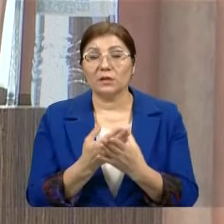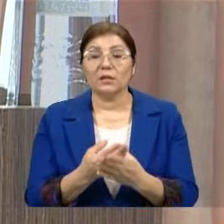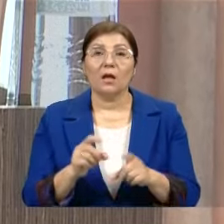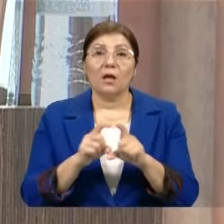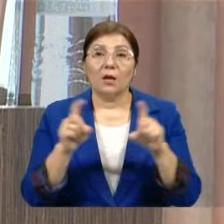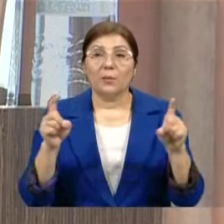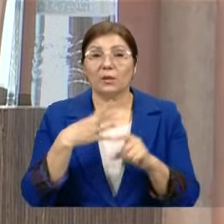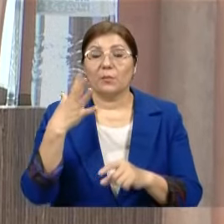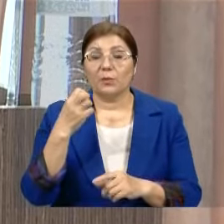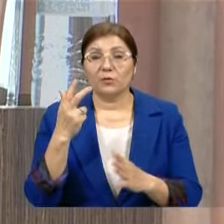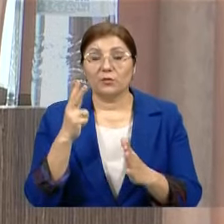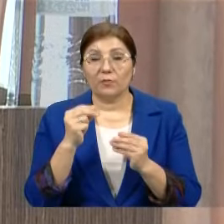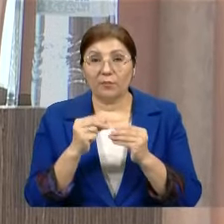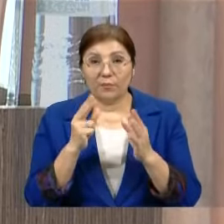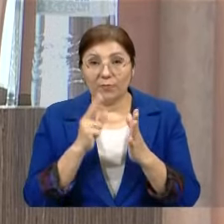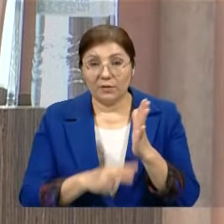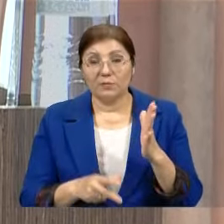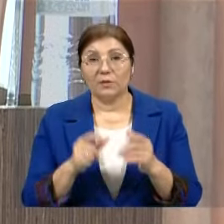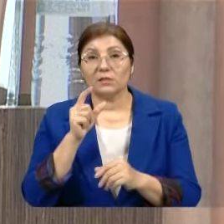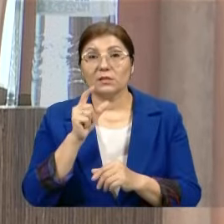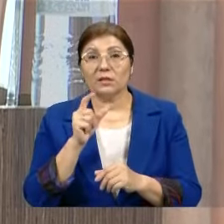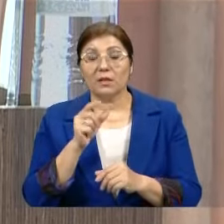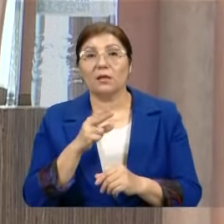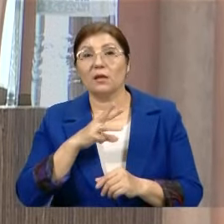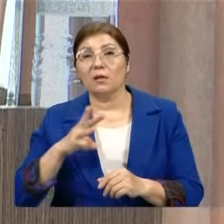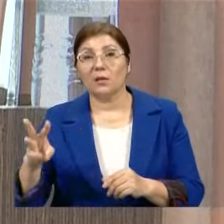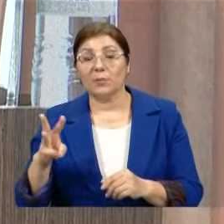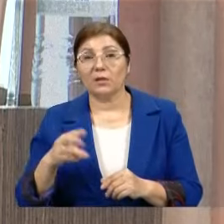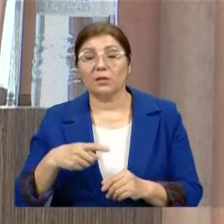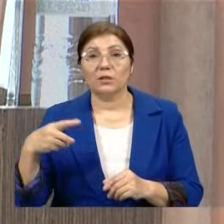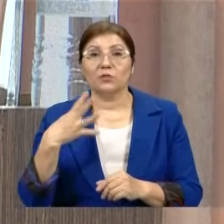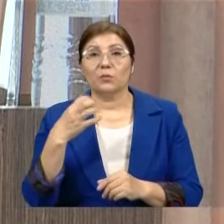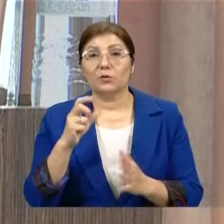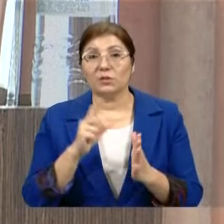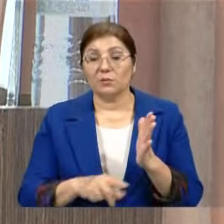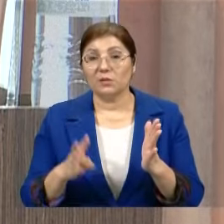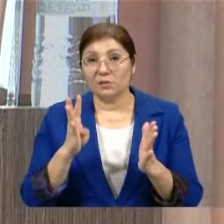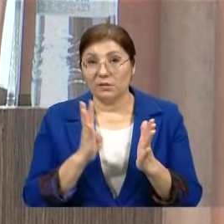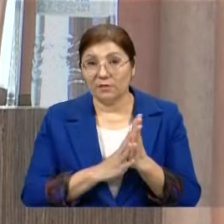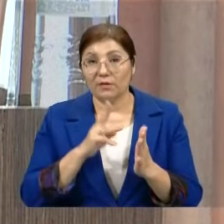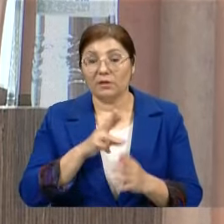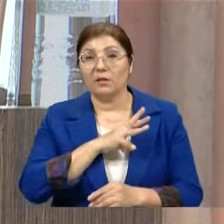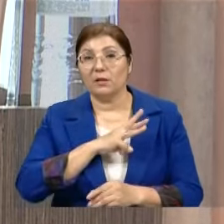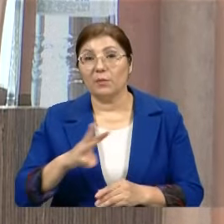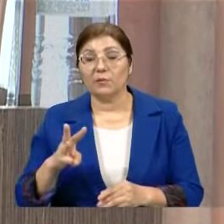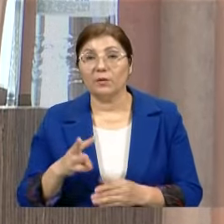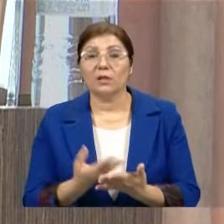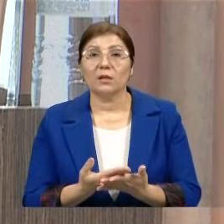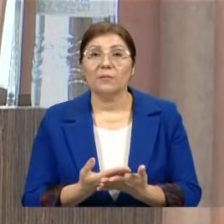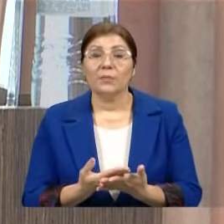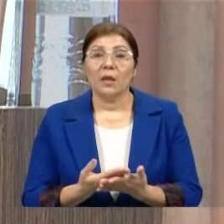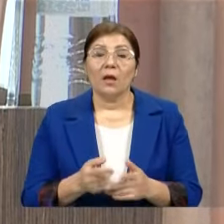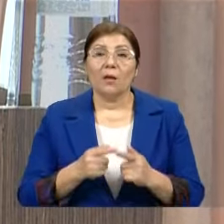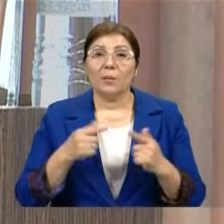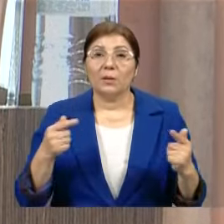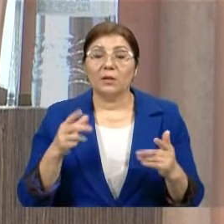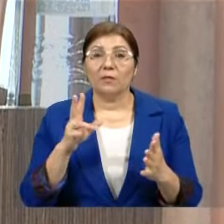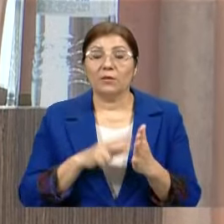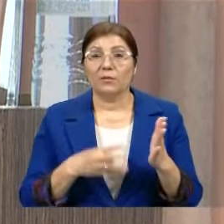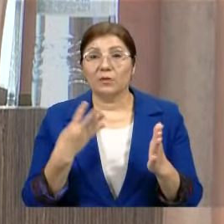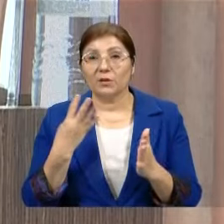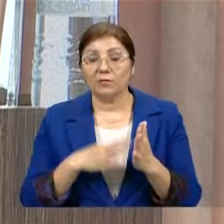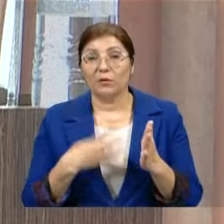расстоянии 518 километров, вдоль железных дорог на расстоянии 1579 километров, вдоль лесного фонда на расстоянии